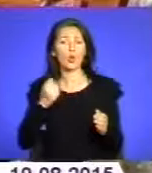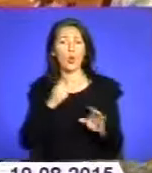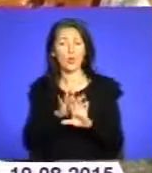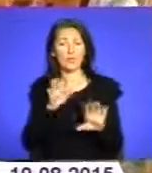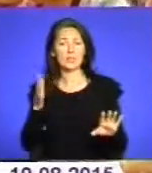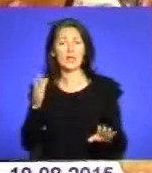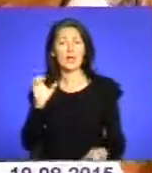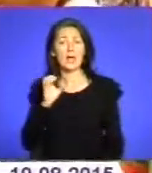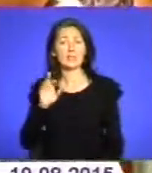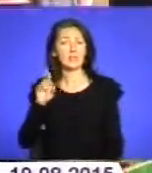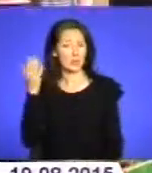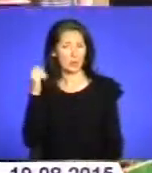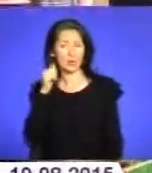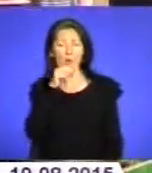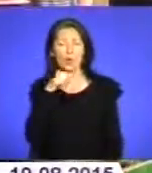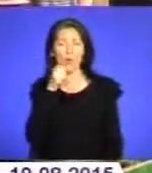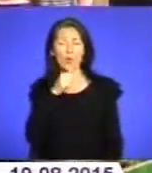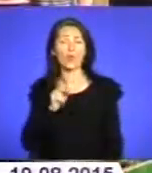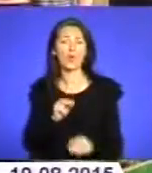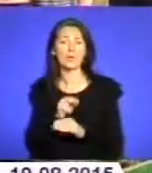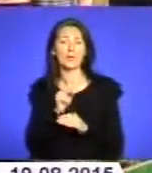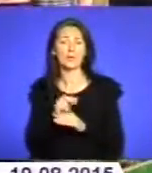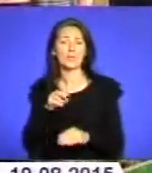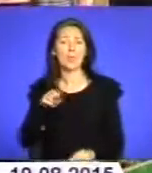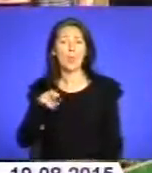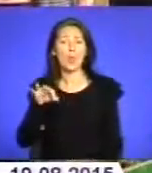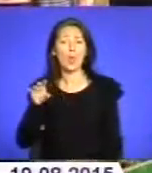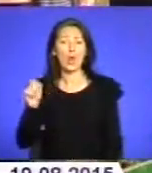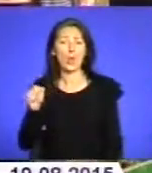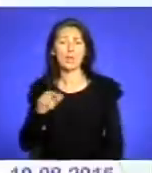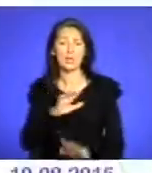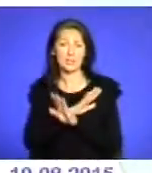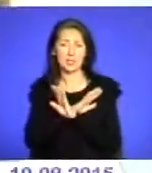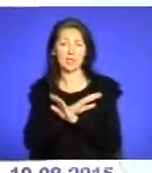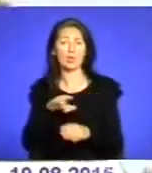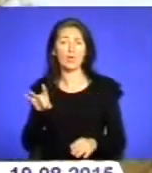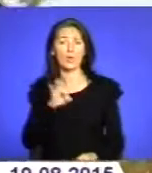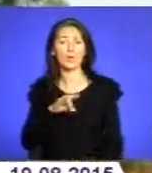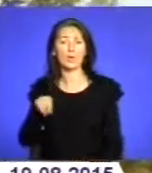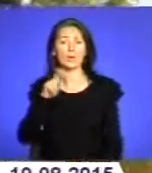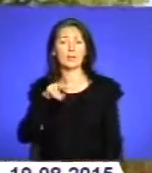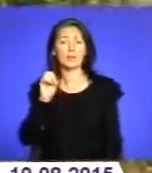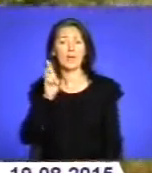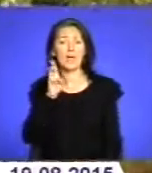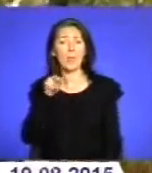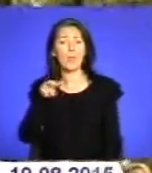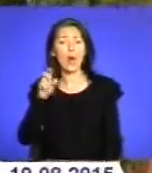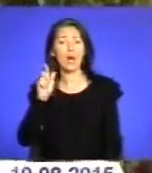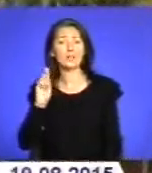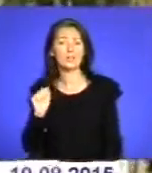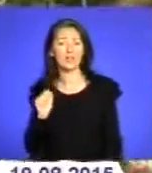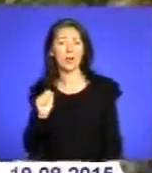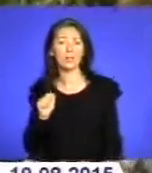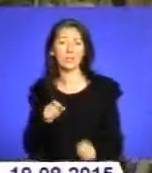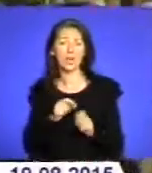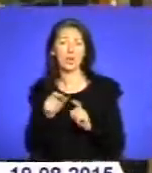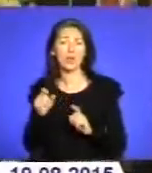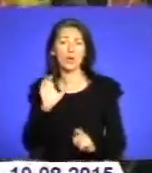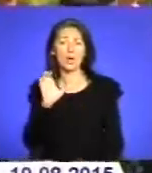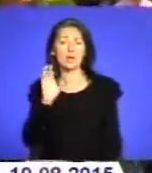Яврівському полігоні. Загинув боєць у районі Дебальцевого від кулі снайпера. Похований у березні у рідному селі біля могили січових